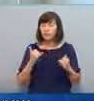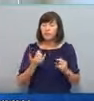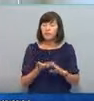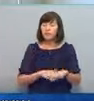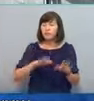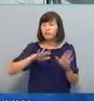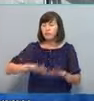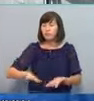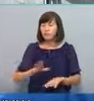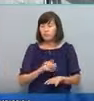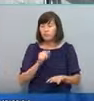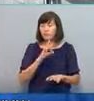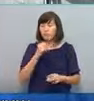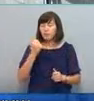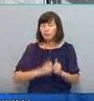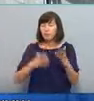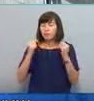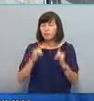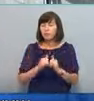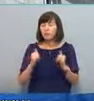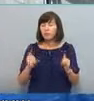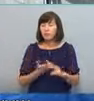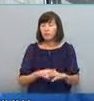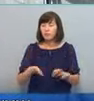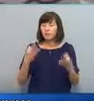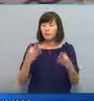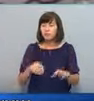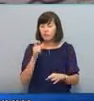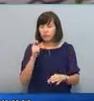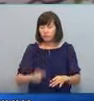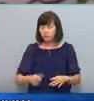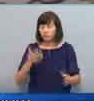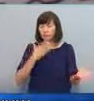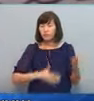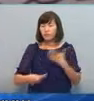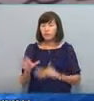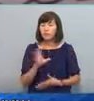ол қиындық артта қалды. Арыс күн санап гүлденіп келеді. Оған еріктілер де дән